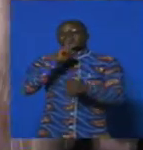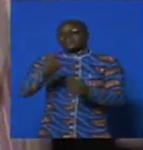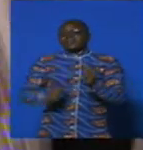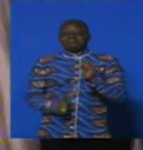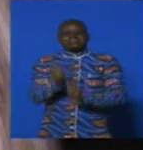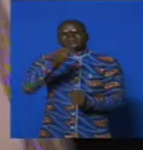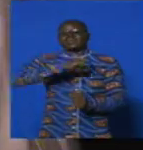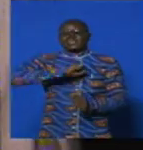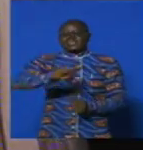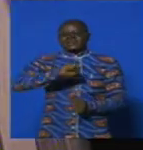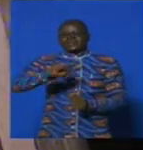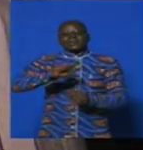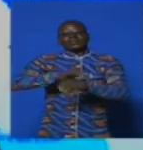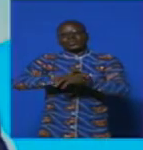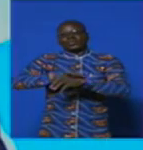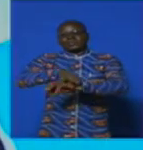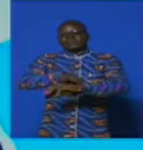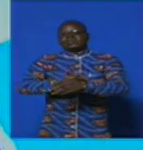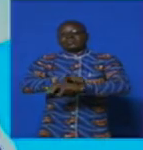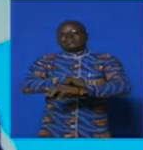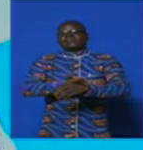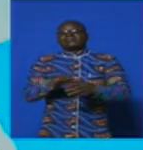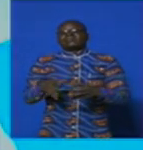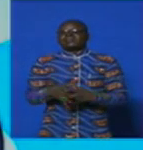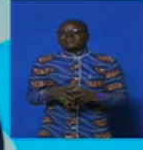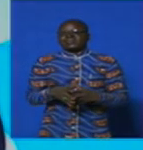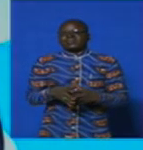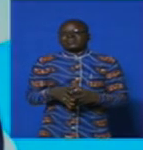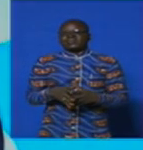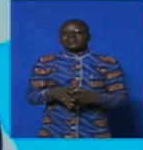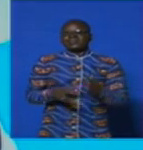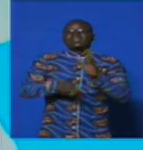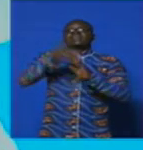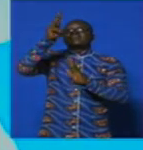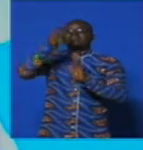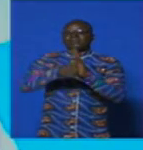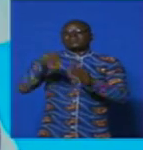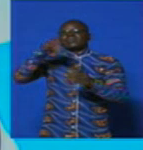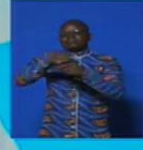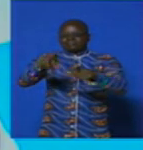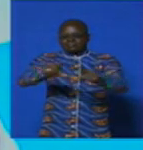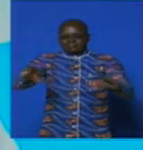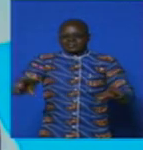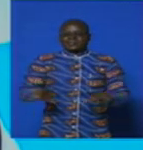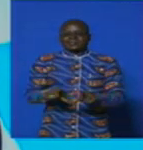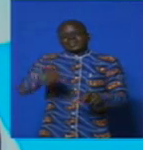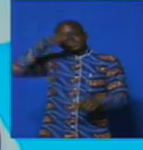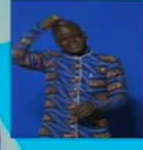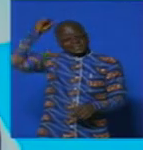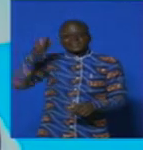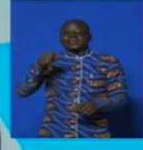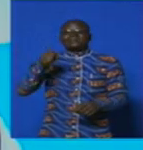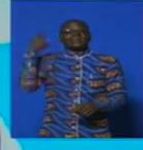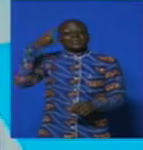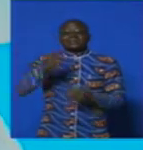efficace sur le terrain. Et parlant de développement dans les zones du Sahel, il faut noter cette visite